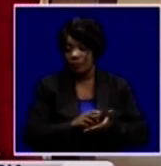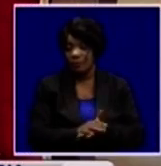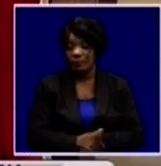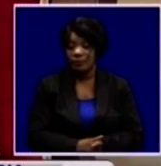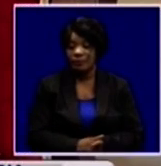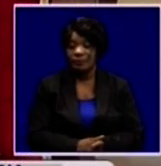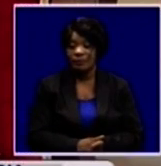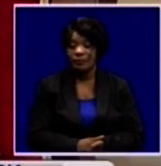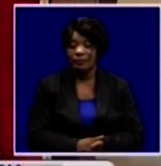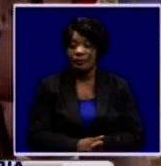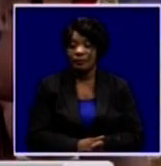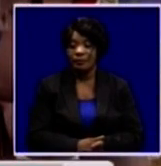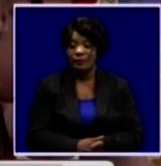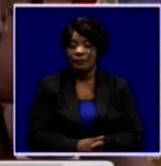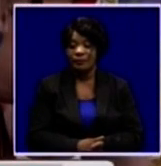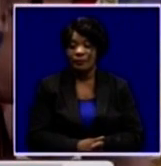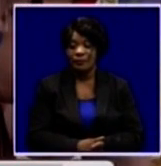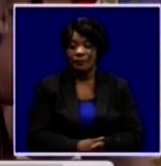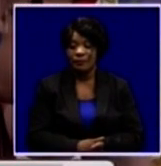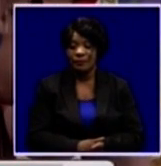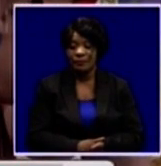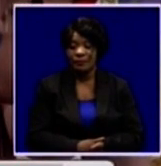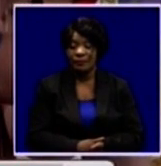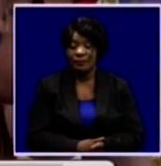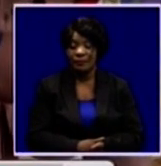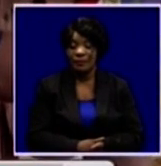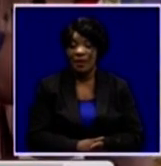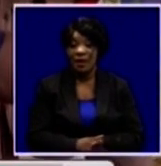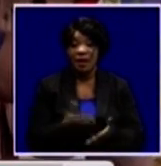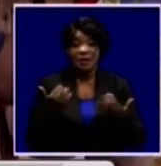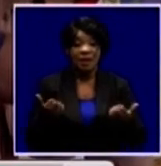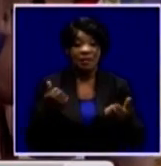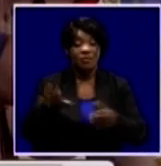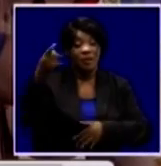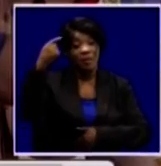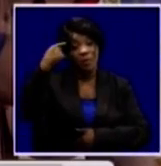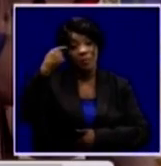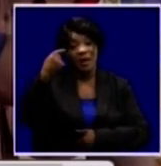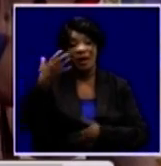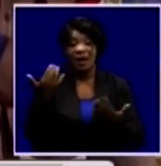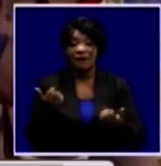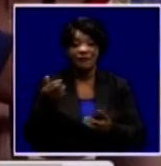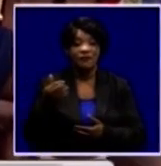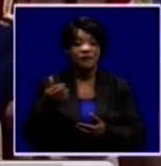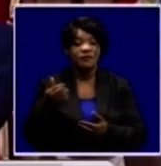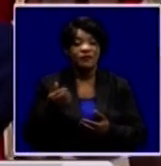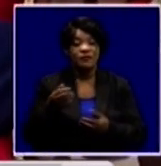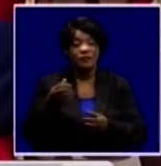bose kufanya utiganize hapa aboma watiganizira